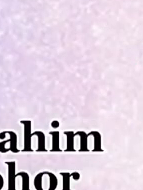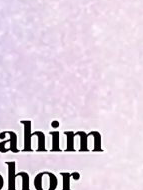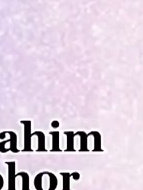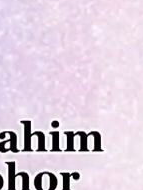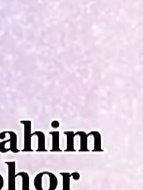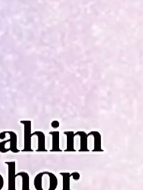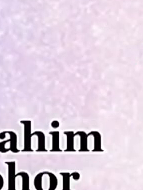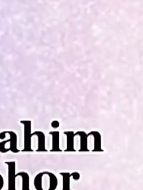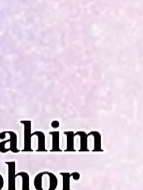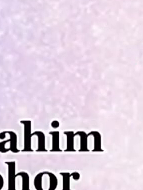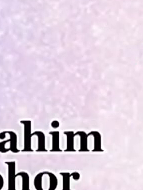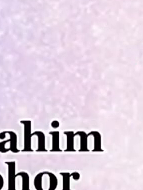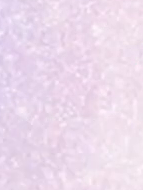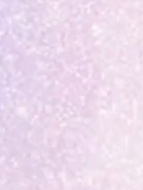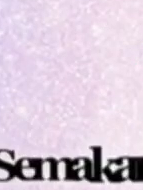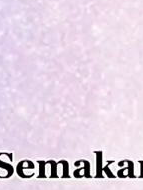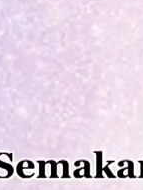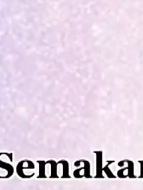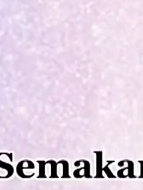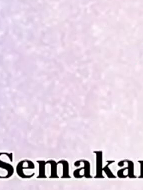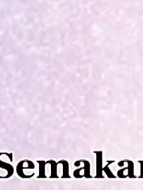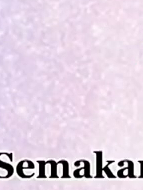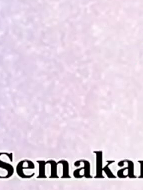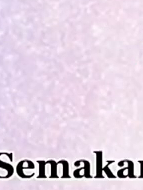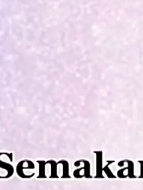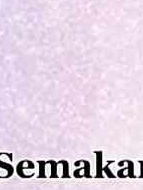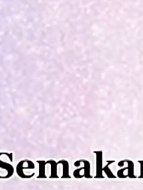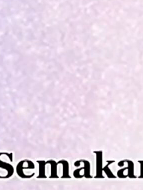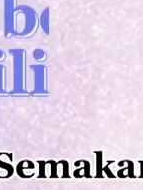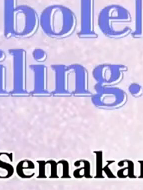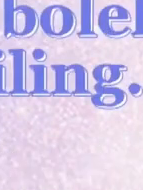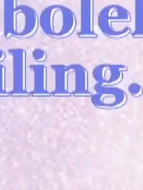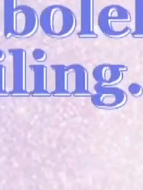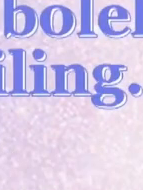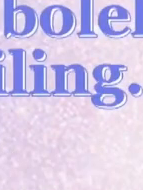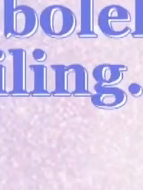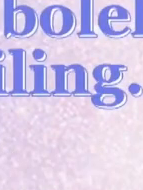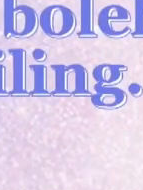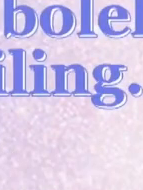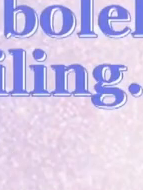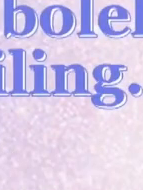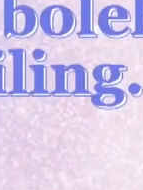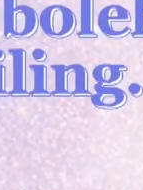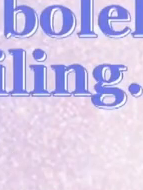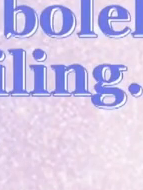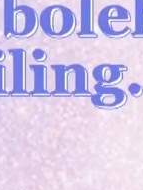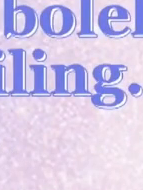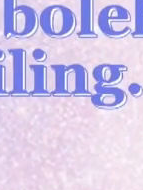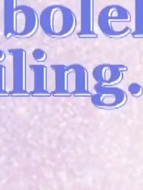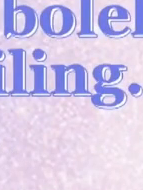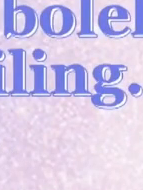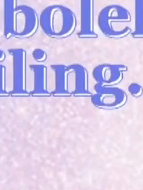Hai kawan-kawan bagaimana kita boleh melihat itu boleh melihat dengan menggunakan mata cahaya